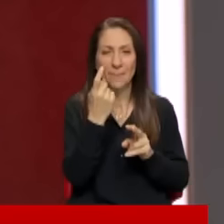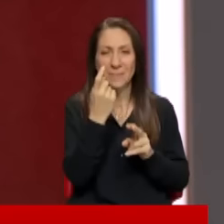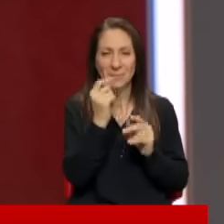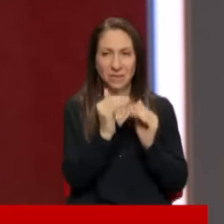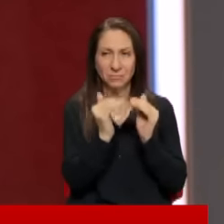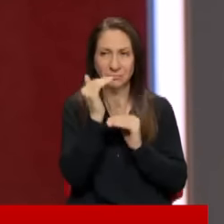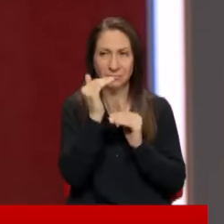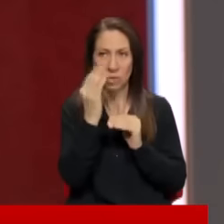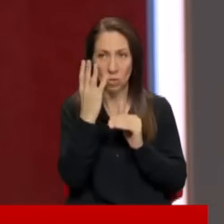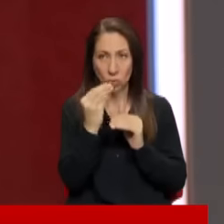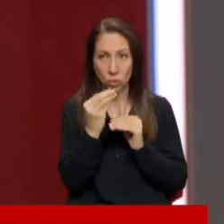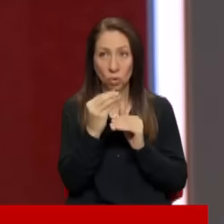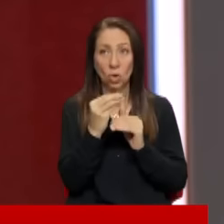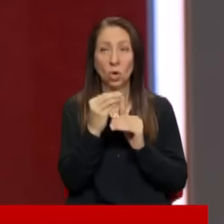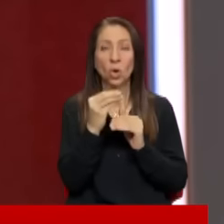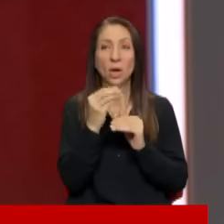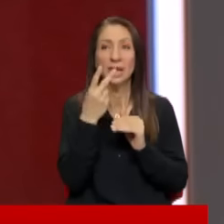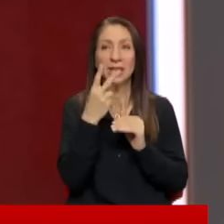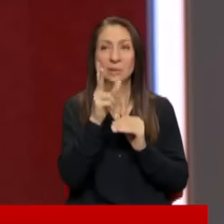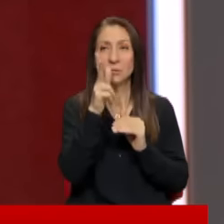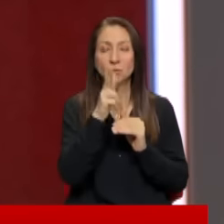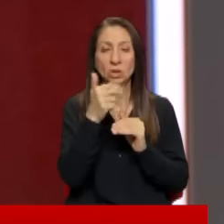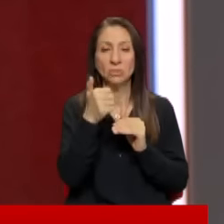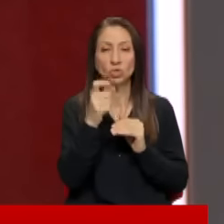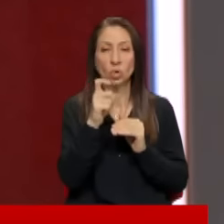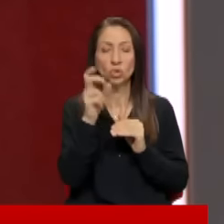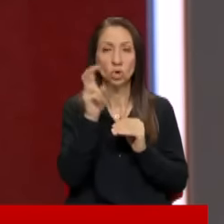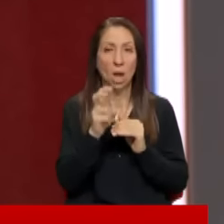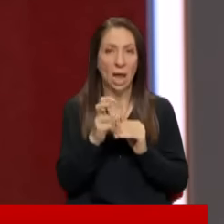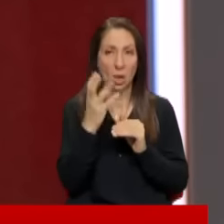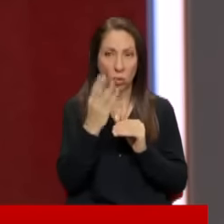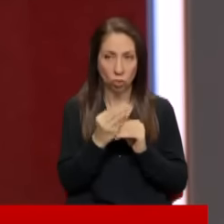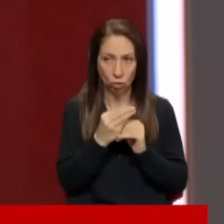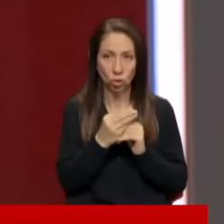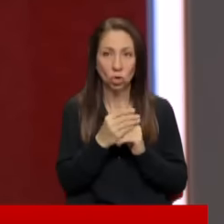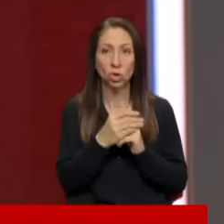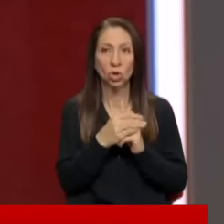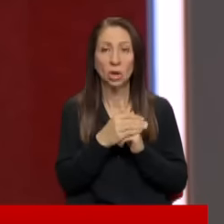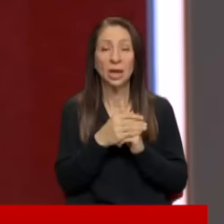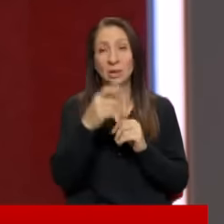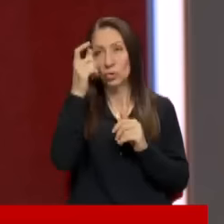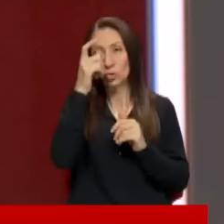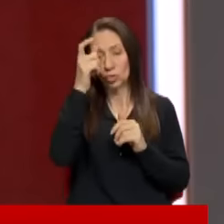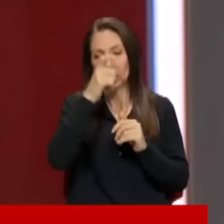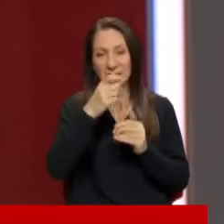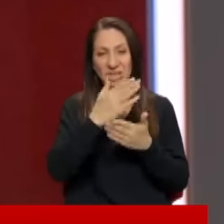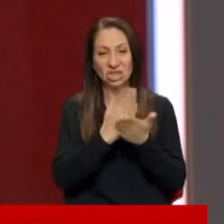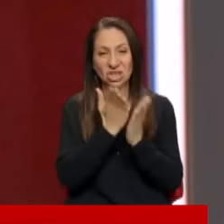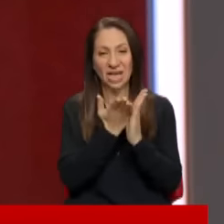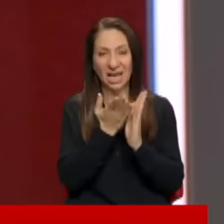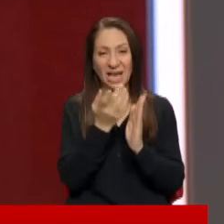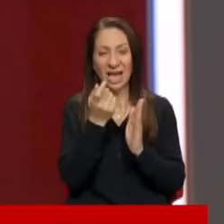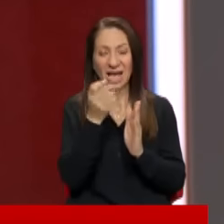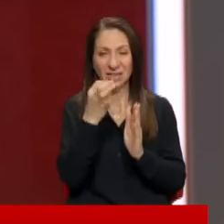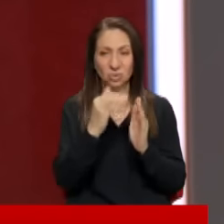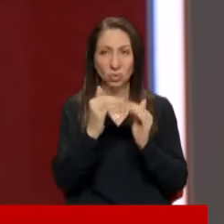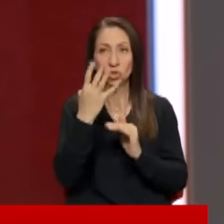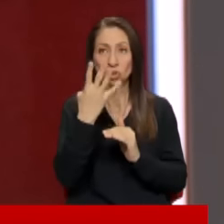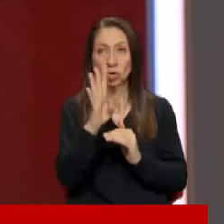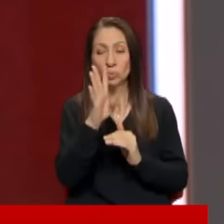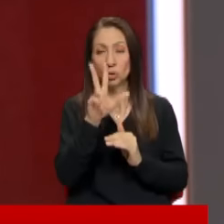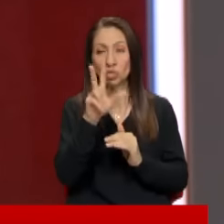bir artış yaşandı. Ons fiyatı da 2369 dolar seviyesinde görüldü. Yani Türkiye'de çeyrek altın biraz daha tabii yüksek.